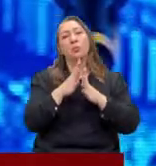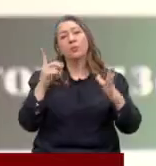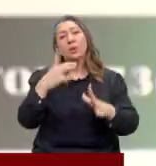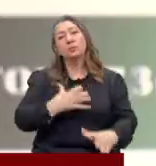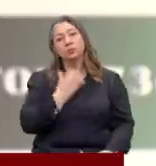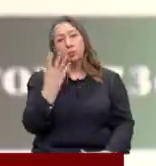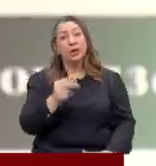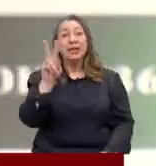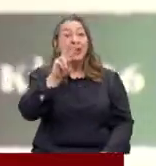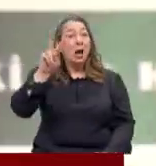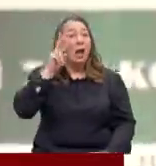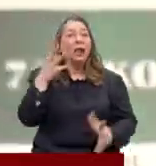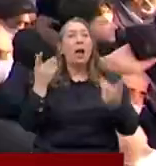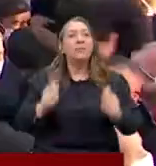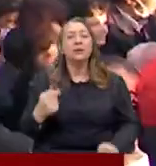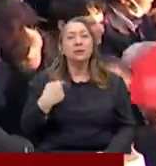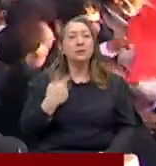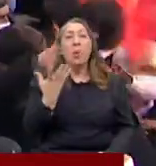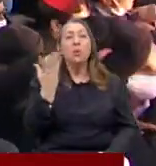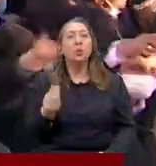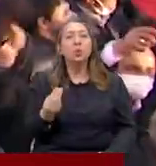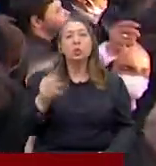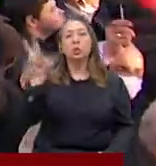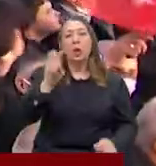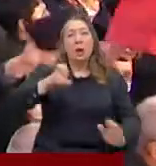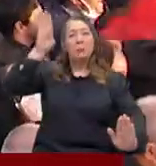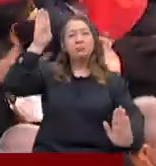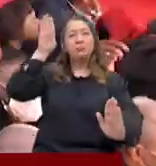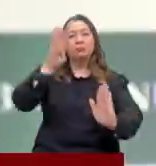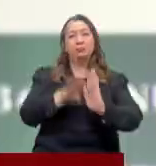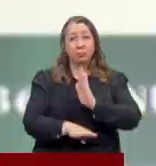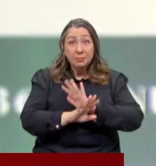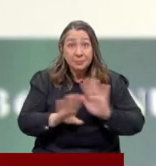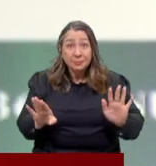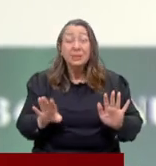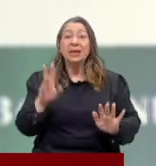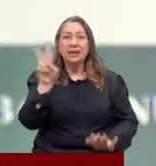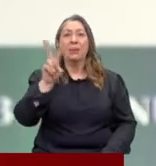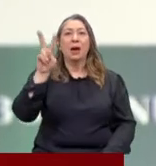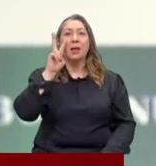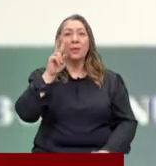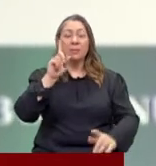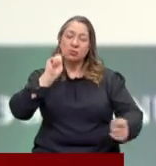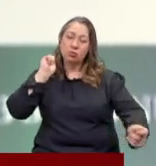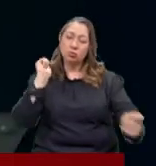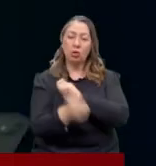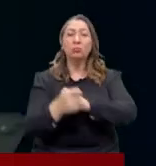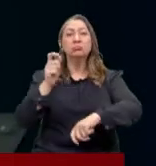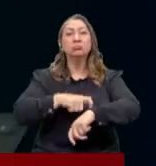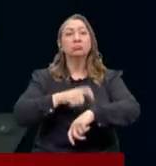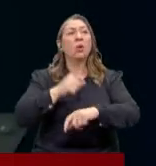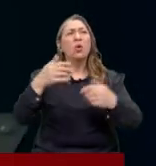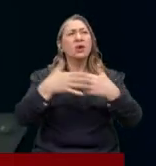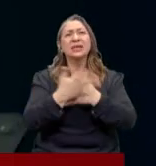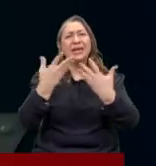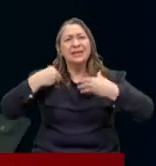hezimet olur. 20 Aralık'ta ne yaptık? Ne oldu? Döviz aşağı inmeye başladı mı? Ve 20 Aralık bir dönüm noktası oldu. O gece ne